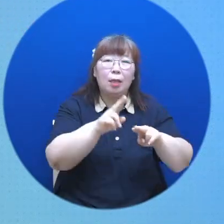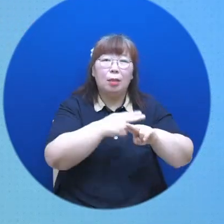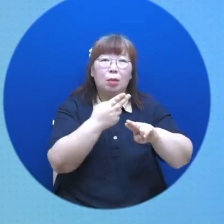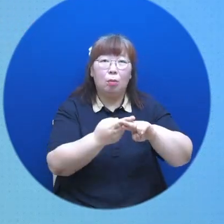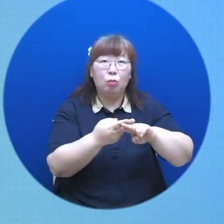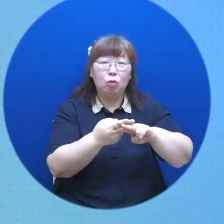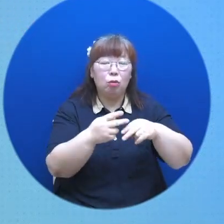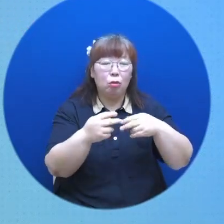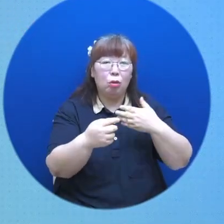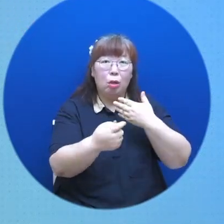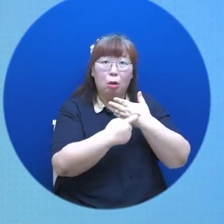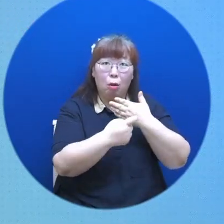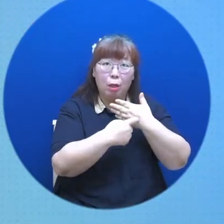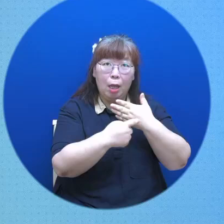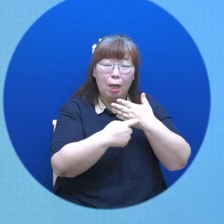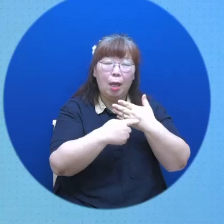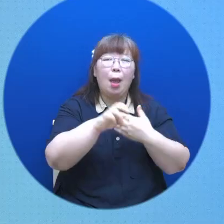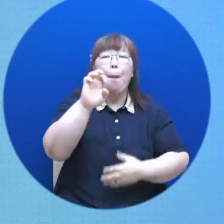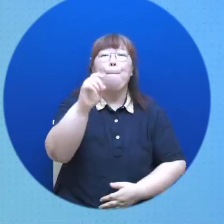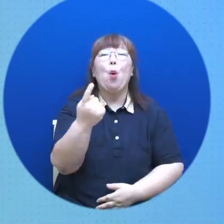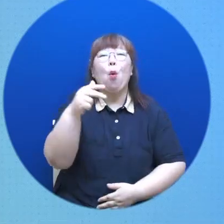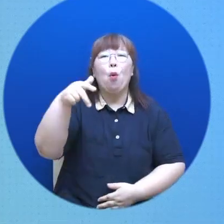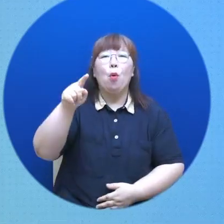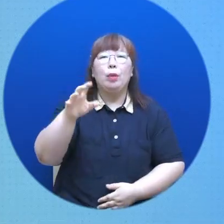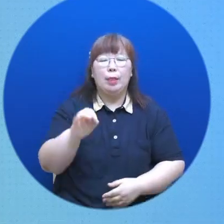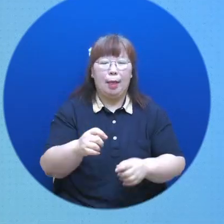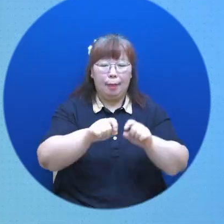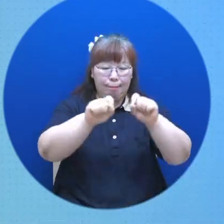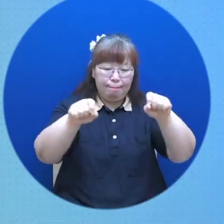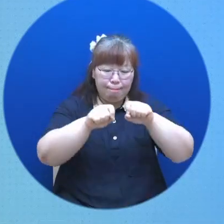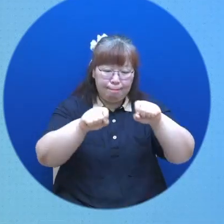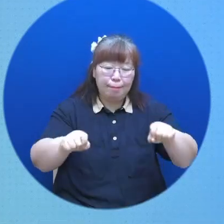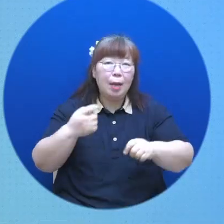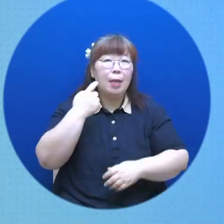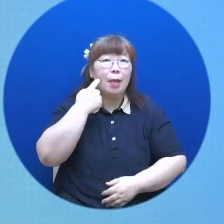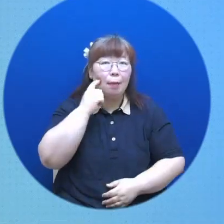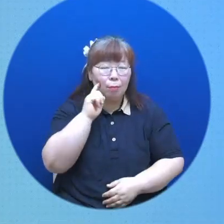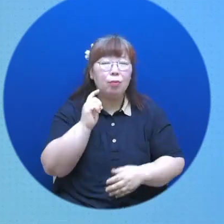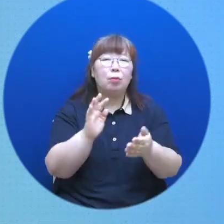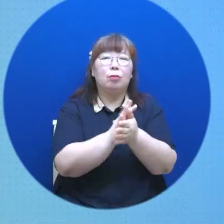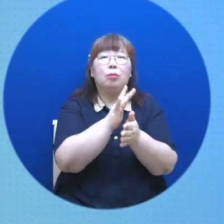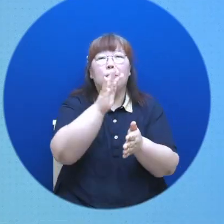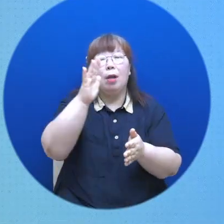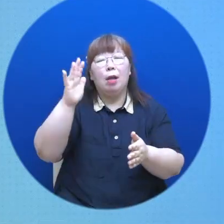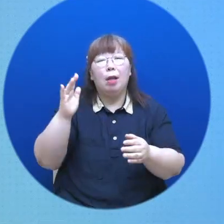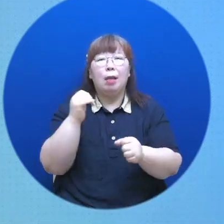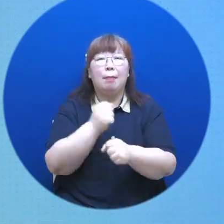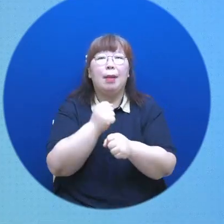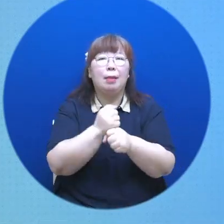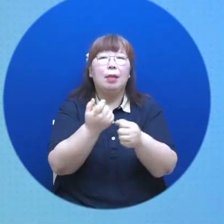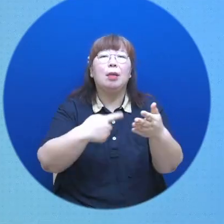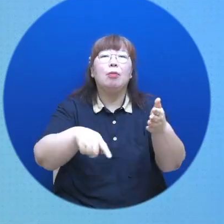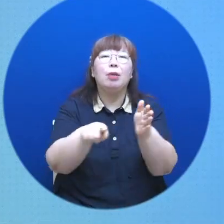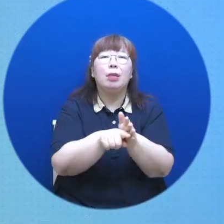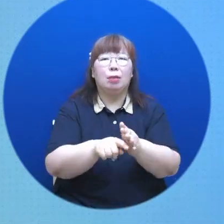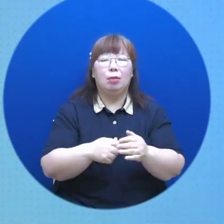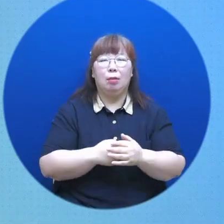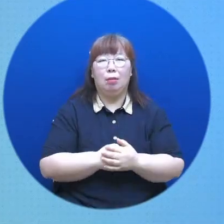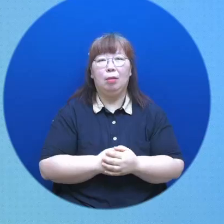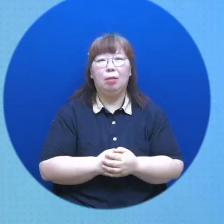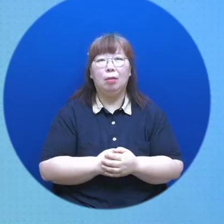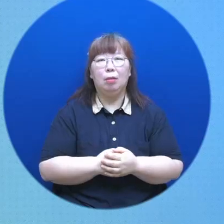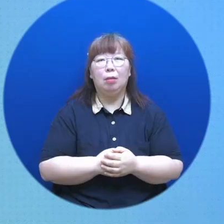하죠? 포장을 하죠. 포장을 왜 합니까? 화려한 선물이 되기 위해서.